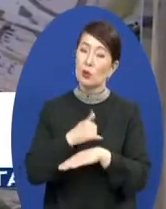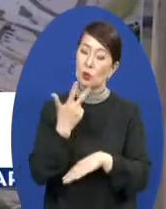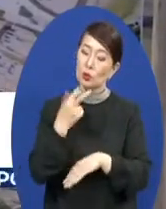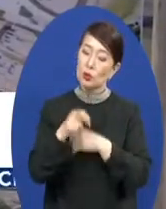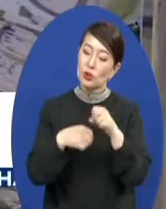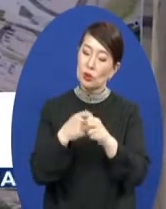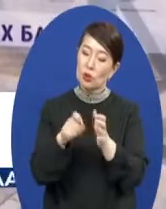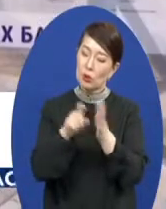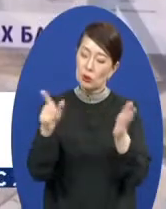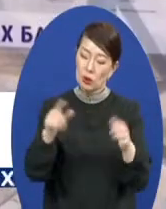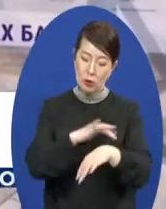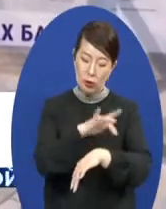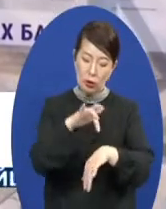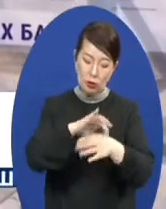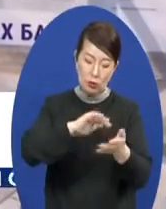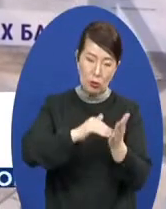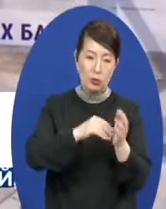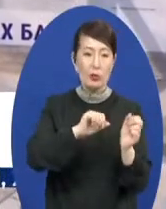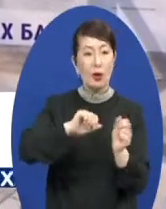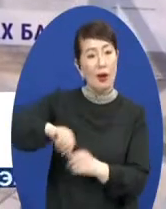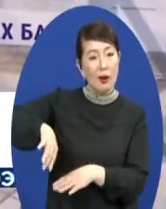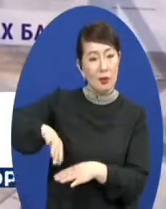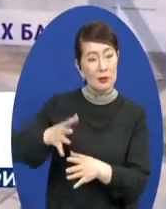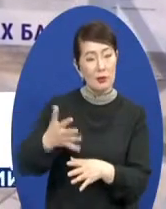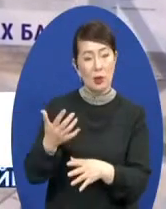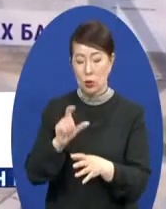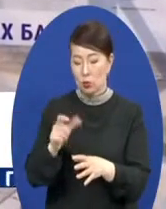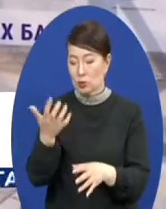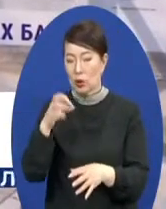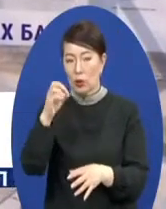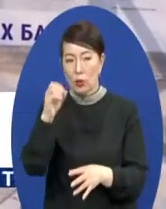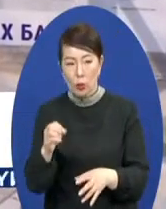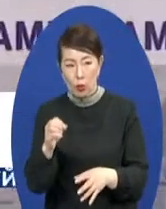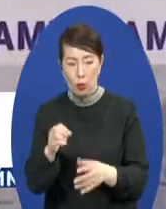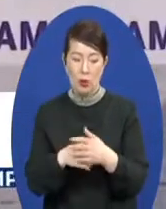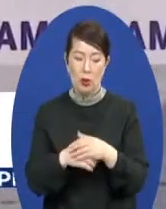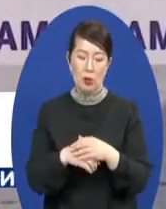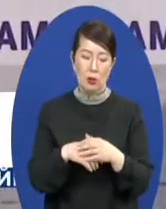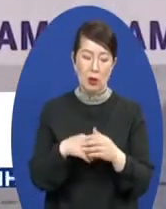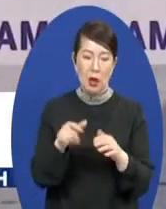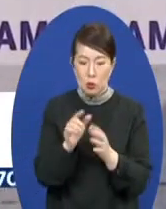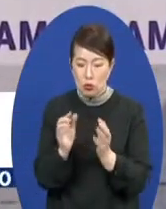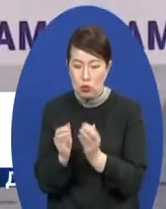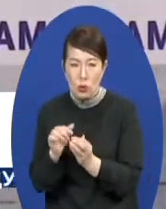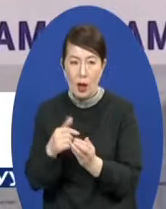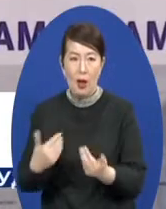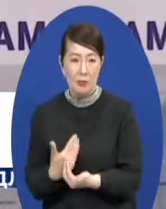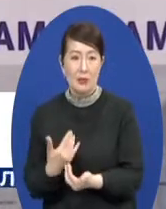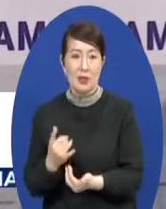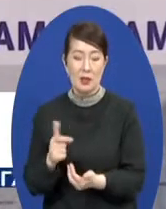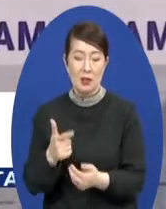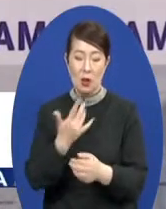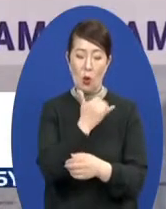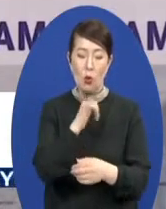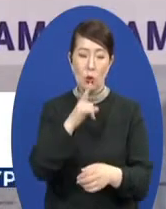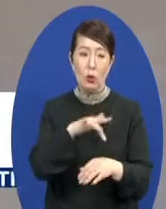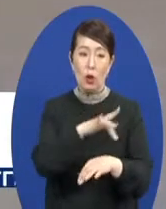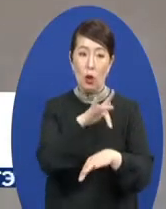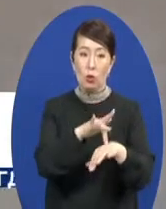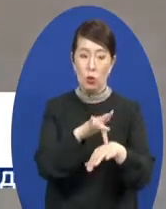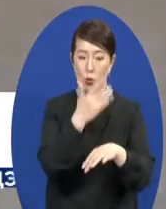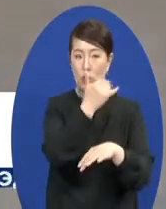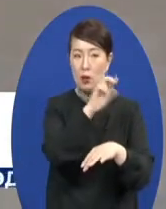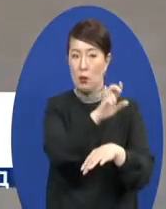хугацаанд хот төлөвлөлтийг орхигдуулснаас хүн амынхан 50% газар нутгийн хаан 1.3% амьдарч байна. Уул уурхайн бүс